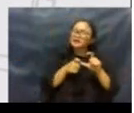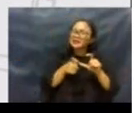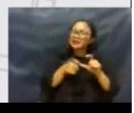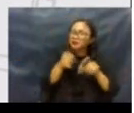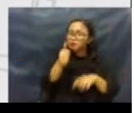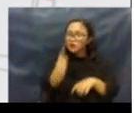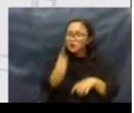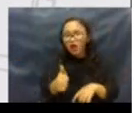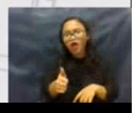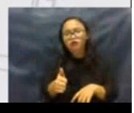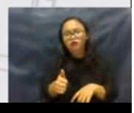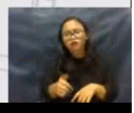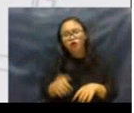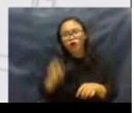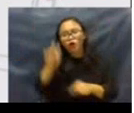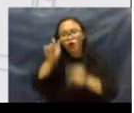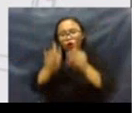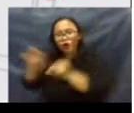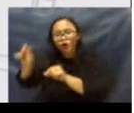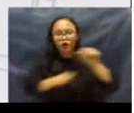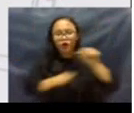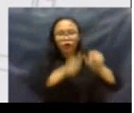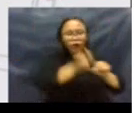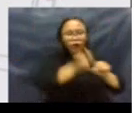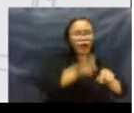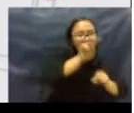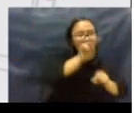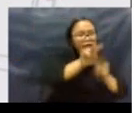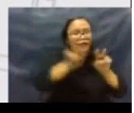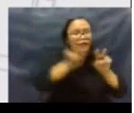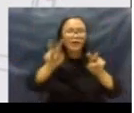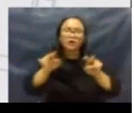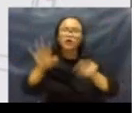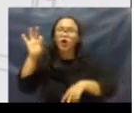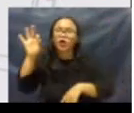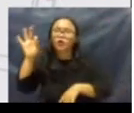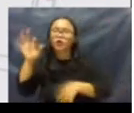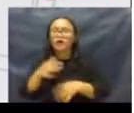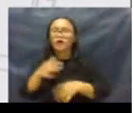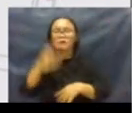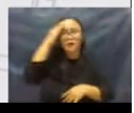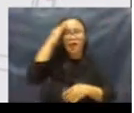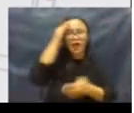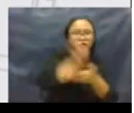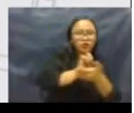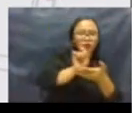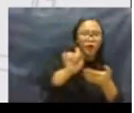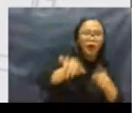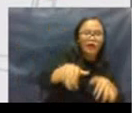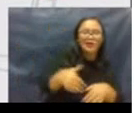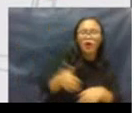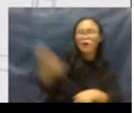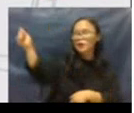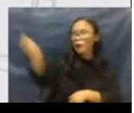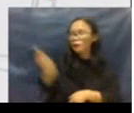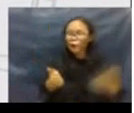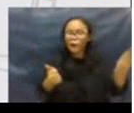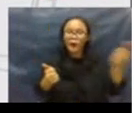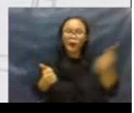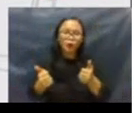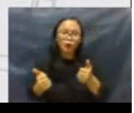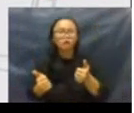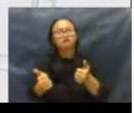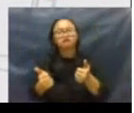bisa dikunjungi oleh orang tua, oleh kepala sekolah, mungkin oleh tamu yang datang ke sekolah. Misalnya ada kunjungan